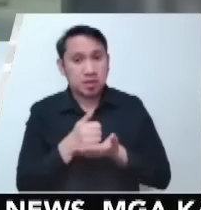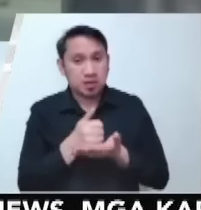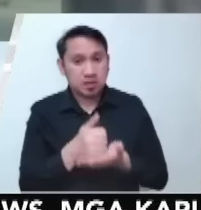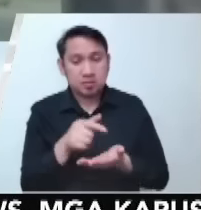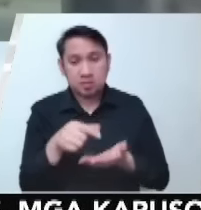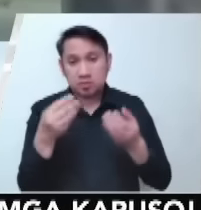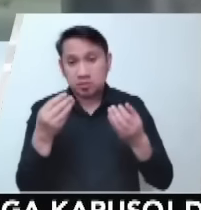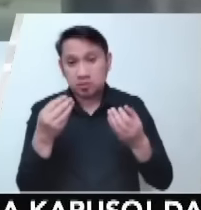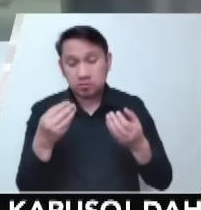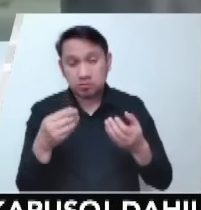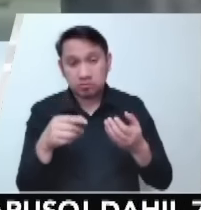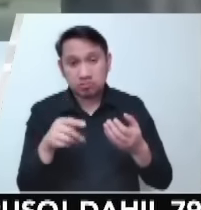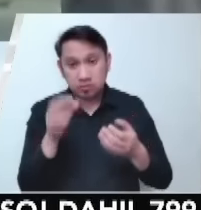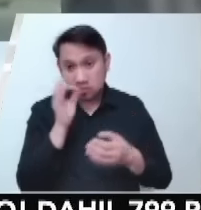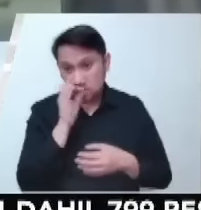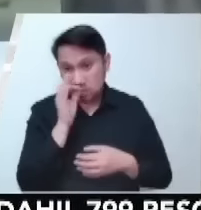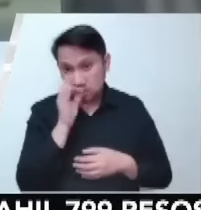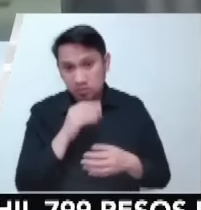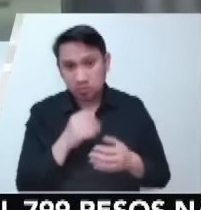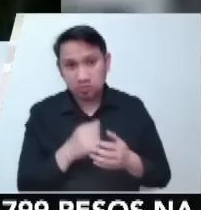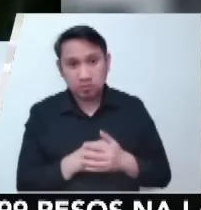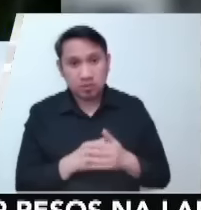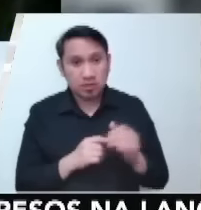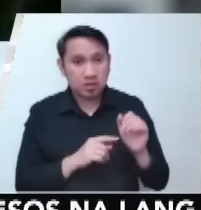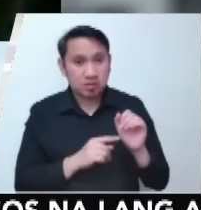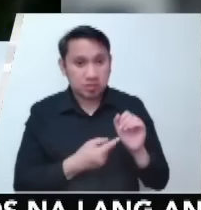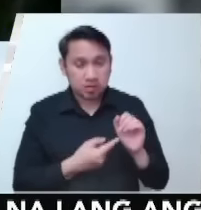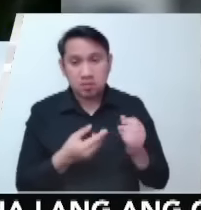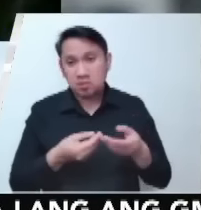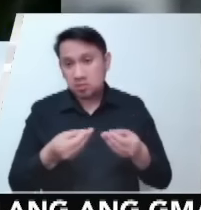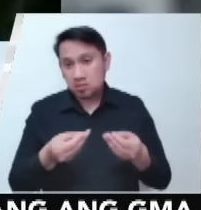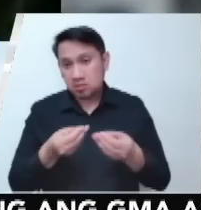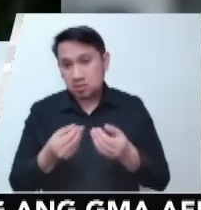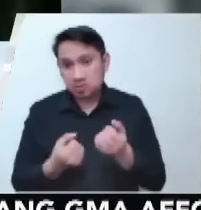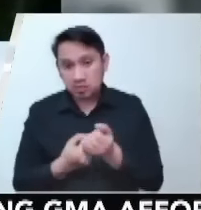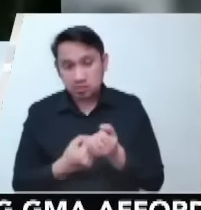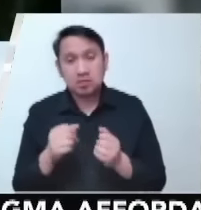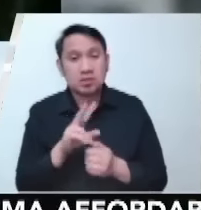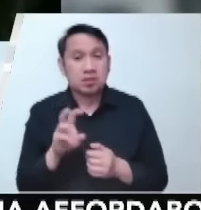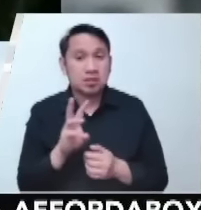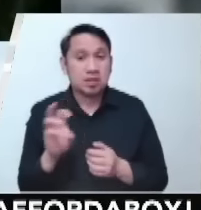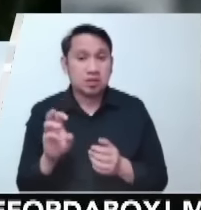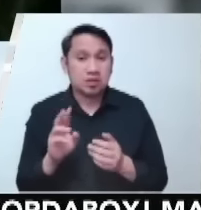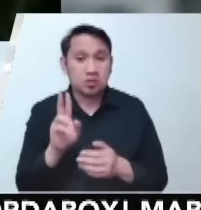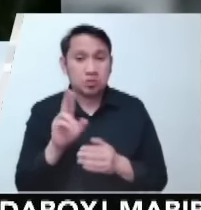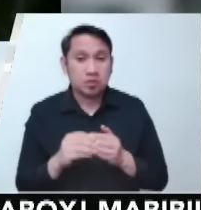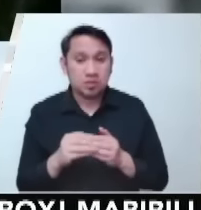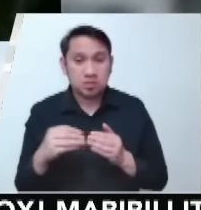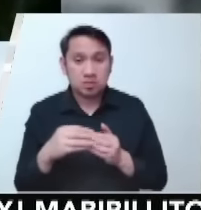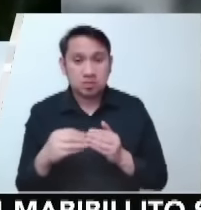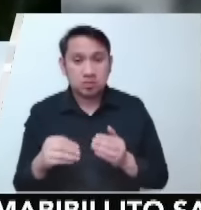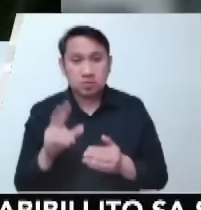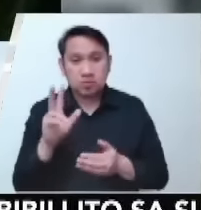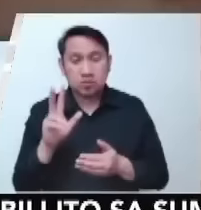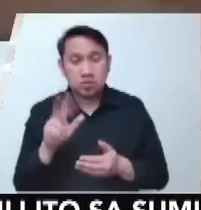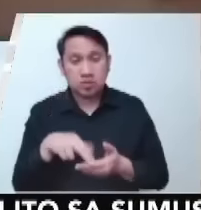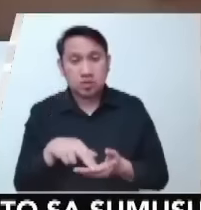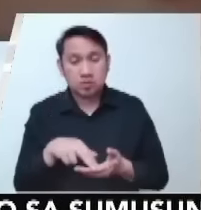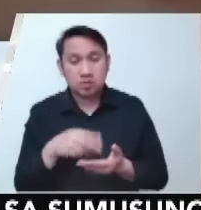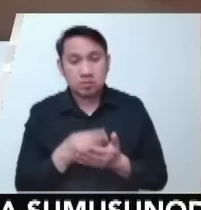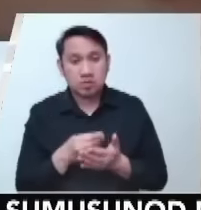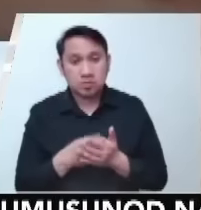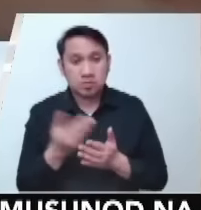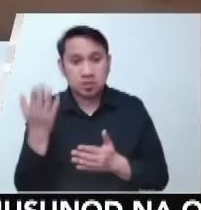trabaho Nagsimula raw silang mamahagi ng ayudang 600 us o mahigit Php3,000 mula pa noong nakaraang linggo